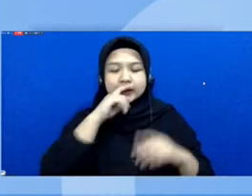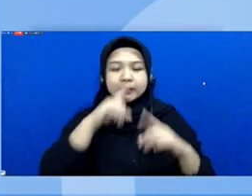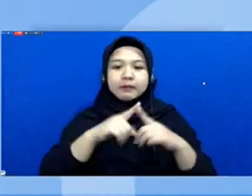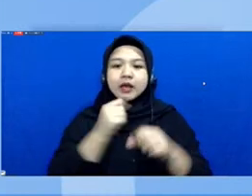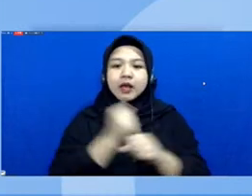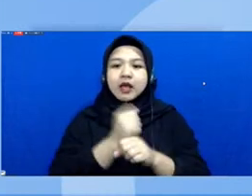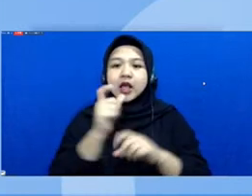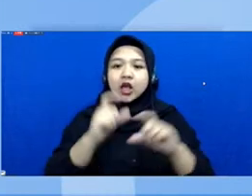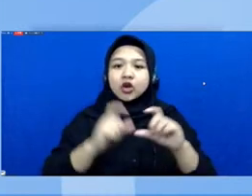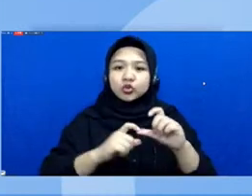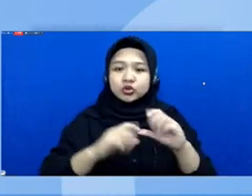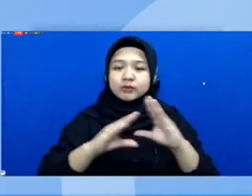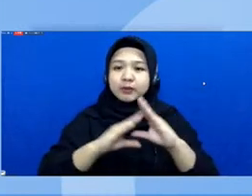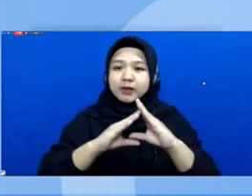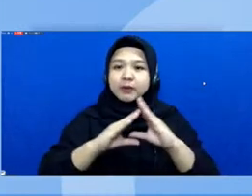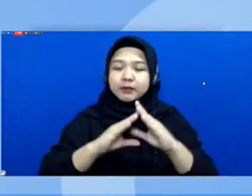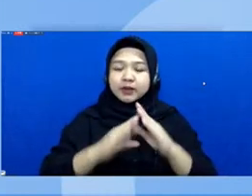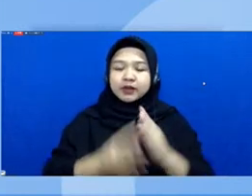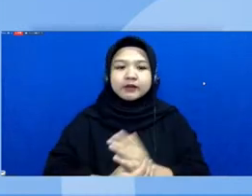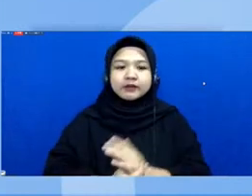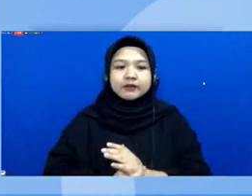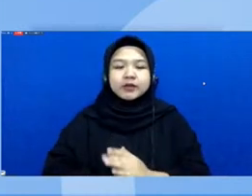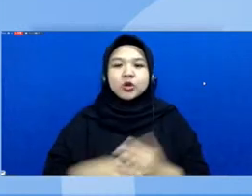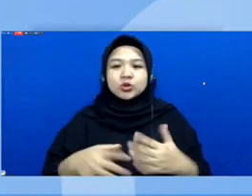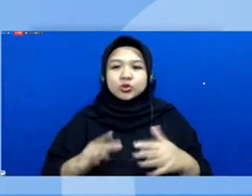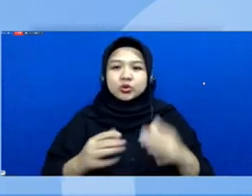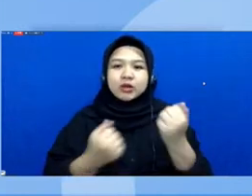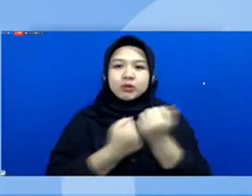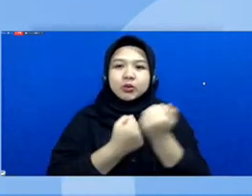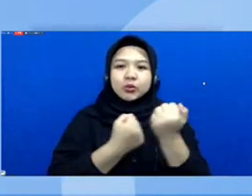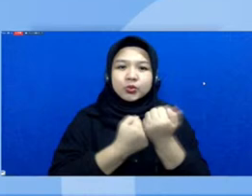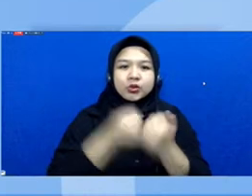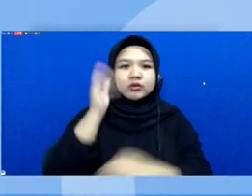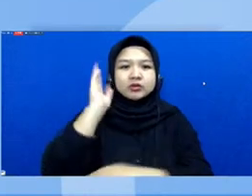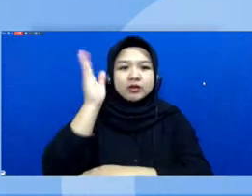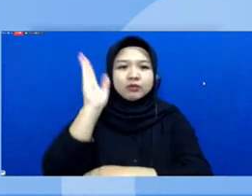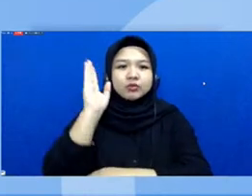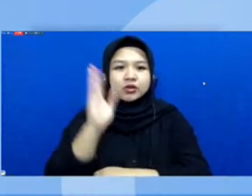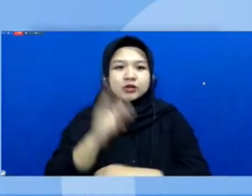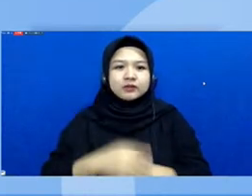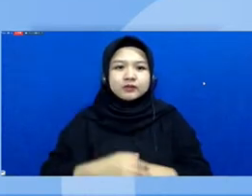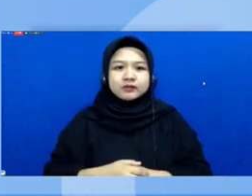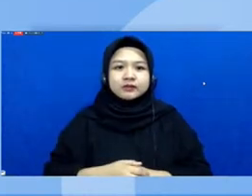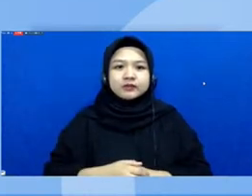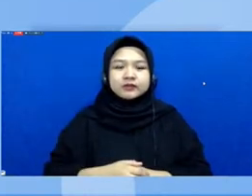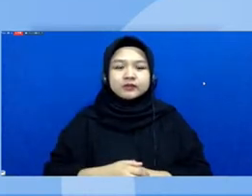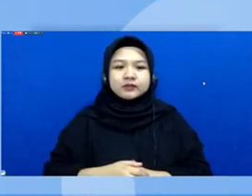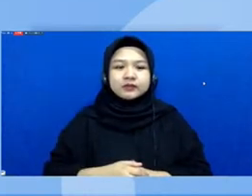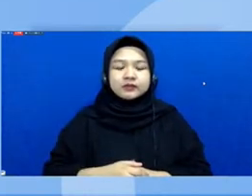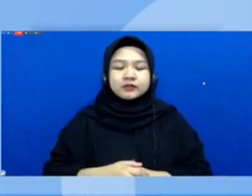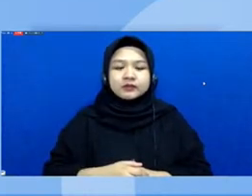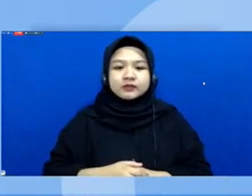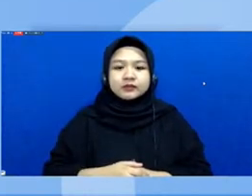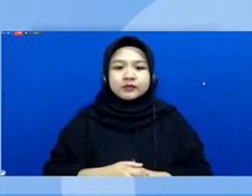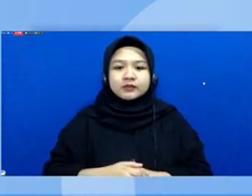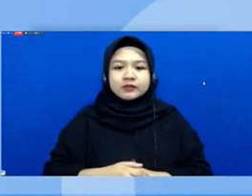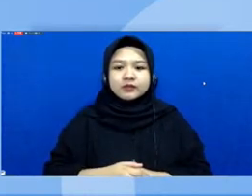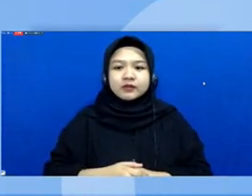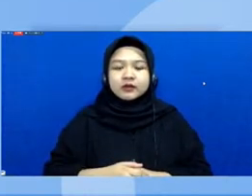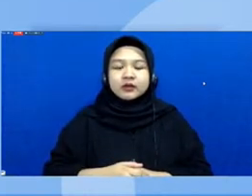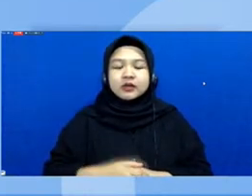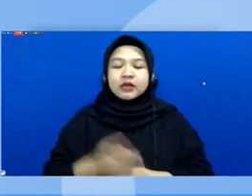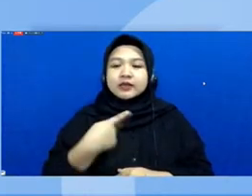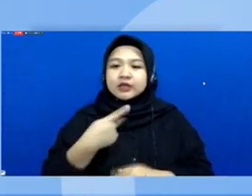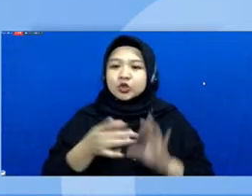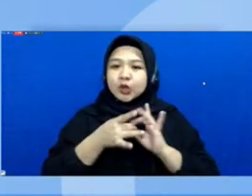Pengembangan Strategi Penanggulangan Bencana BNPB atas dukungan dan sambutannya pada program Lean On Invest selama 1 tahun terakhir. Sehingga kita bisa dapat bekerja